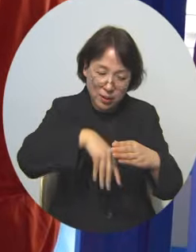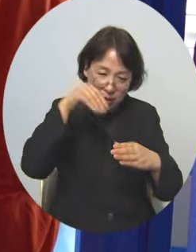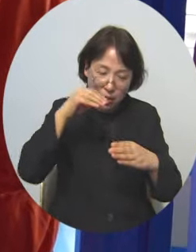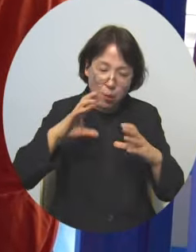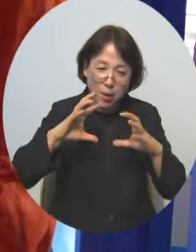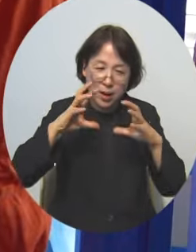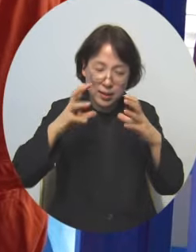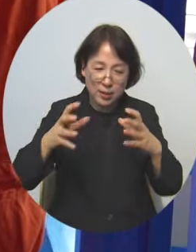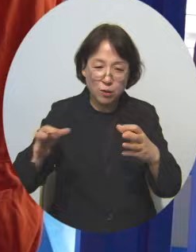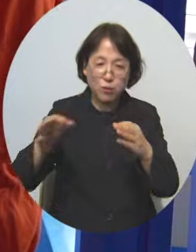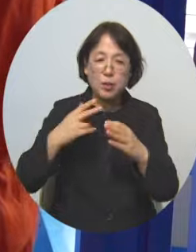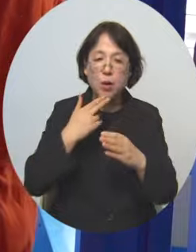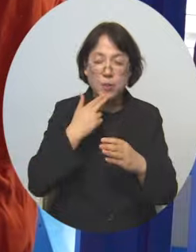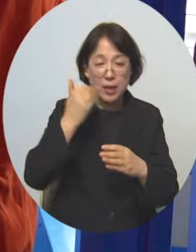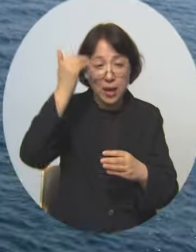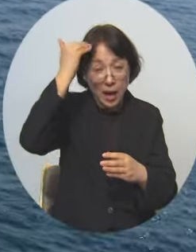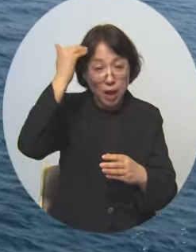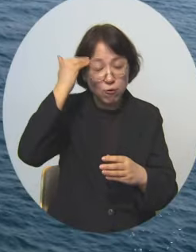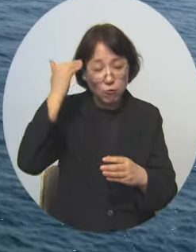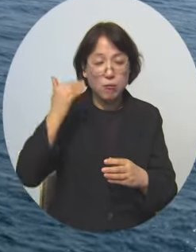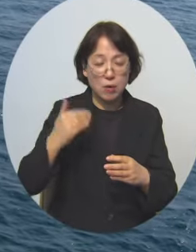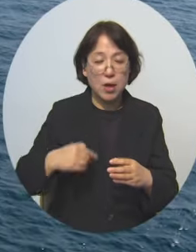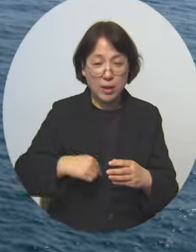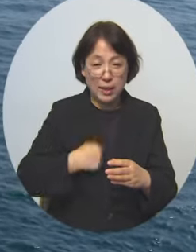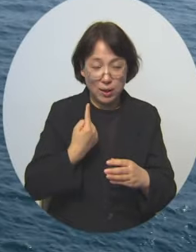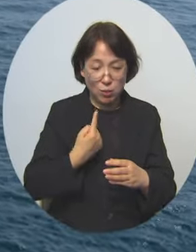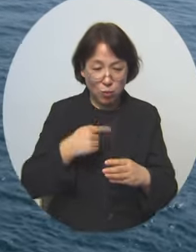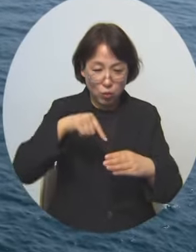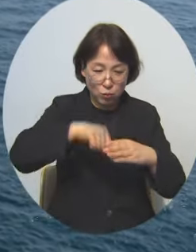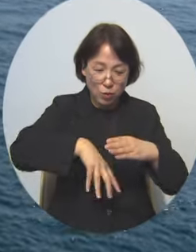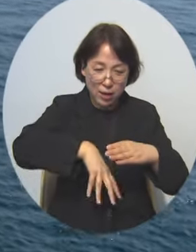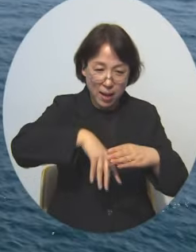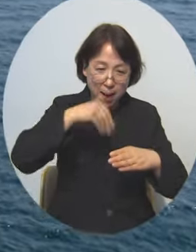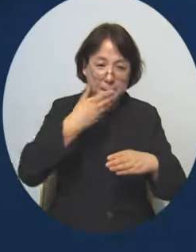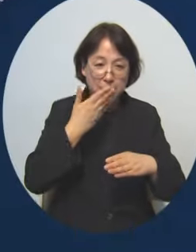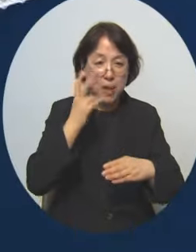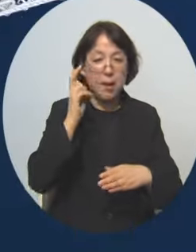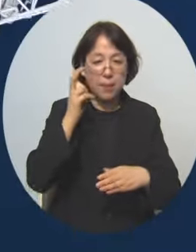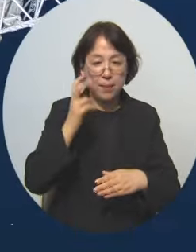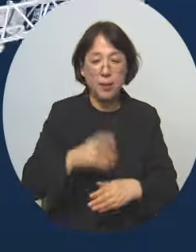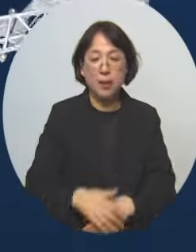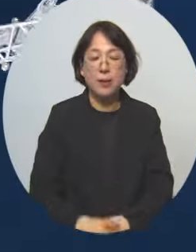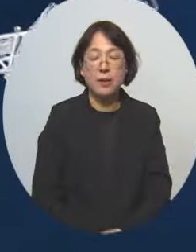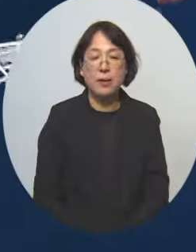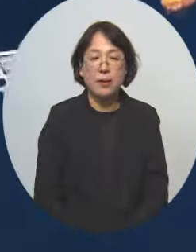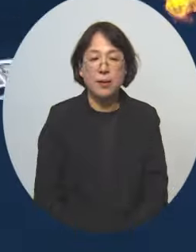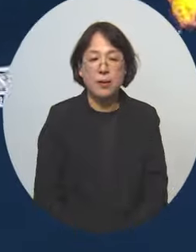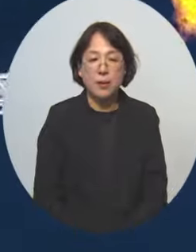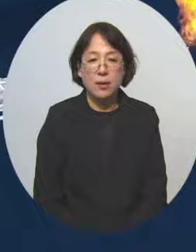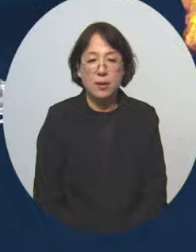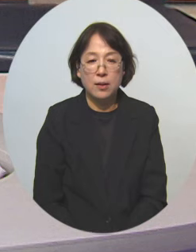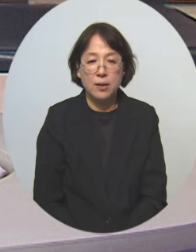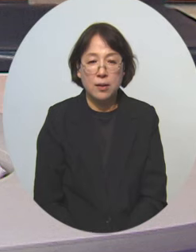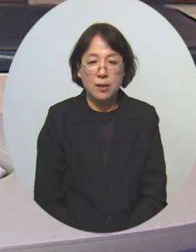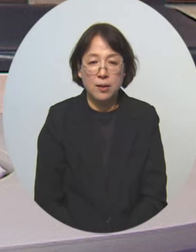없이 우리나라 단독으로 진행될 가능성이 큽니다. KTV 박지선입니다.